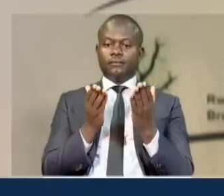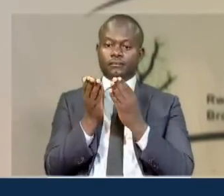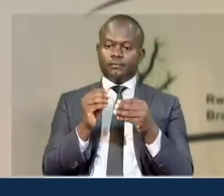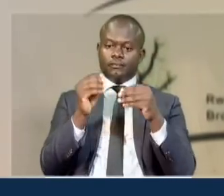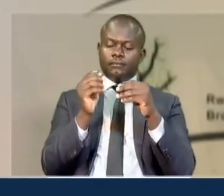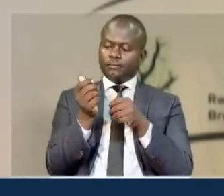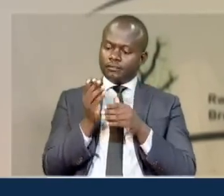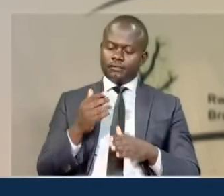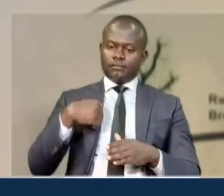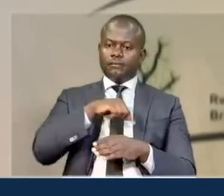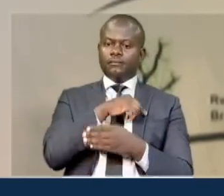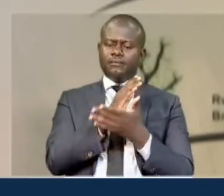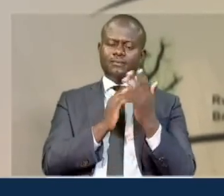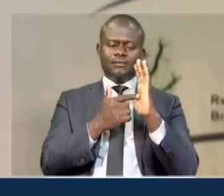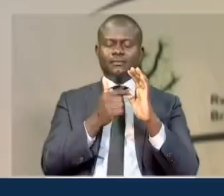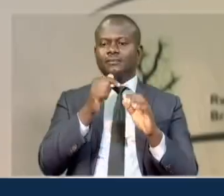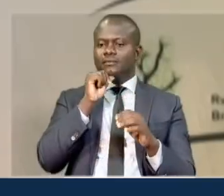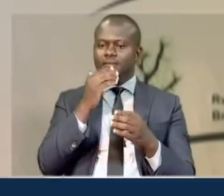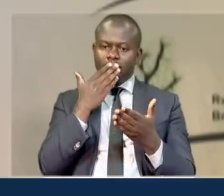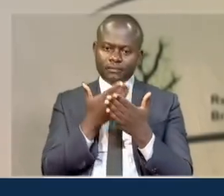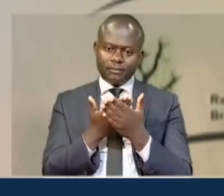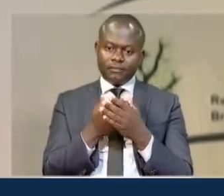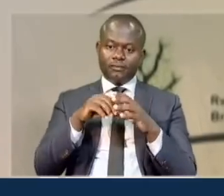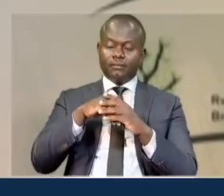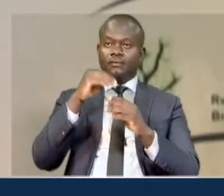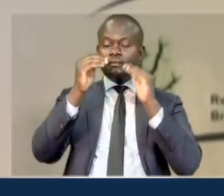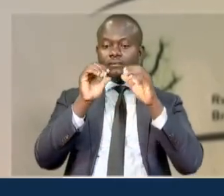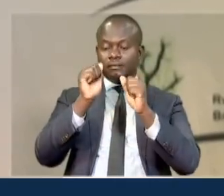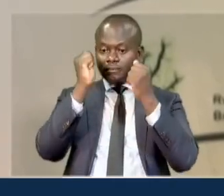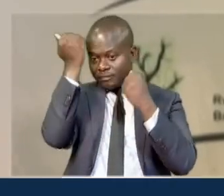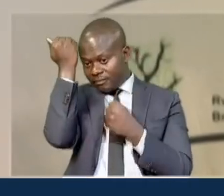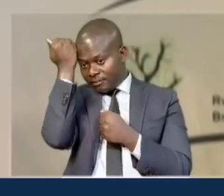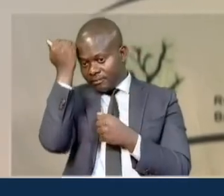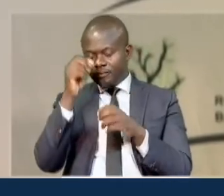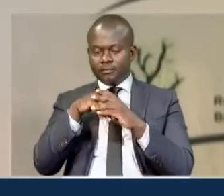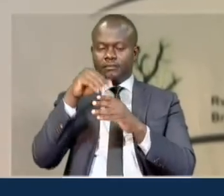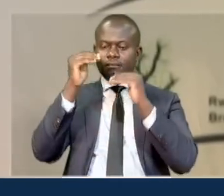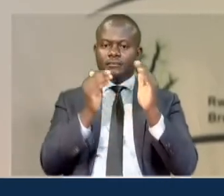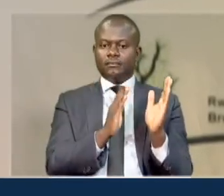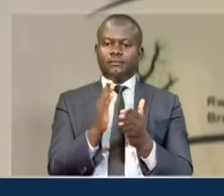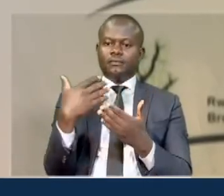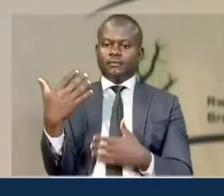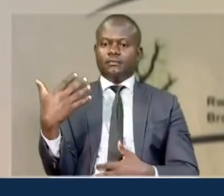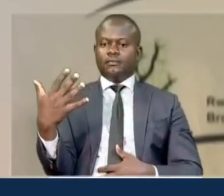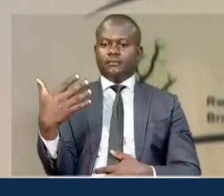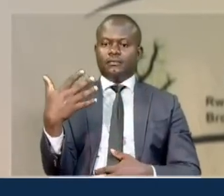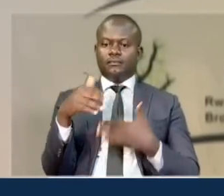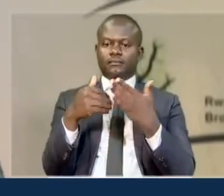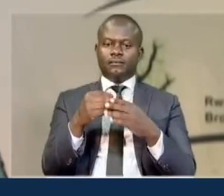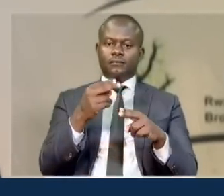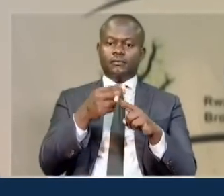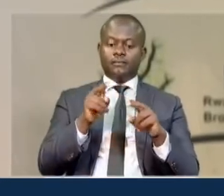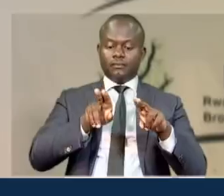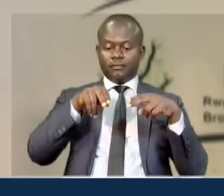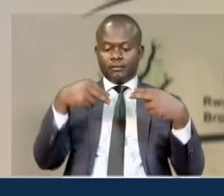bacu hari ibyo batunenga yaba mu rwego rwo gufata ubwishingizi yaba mu rwego rwo gutegura impapuro ibyo nakwita